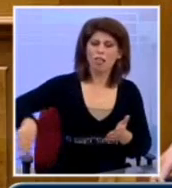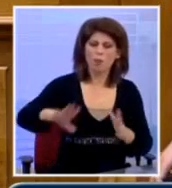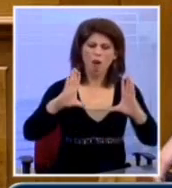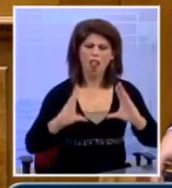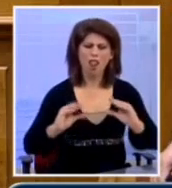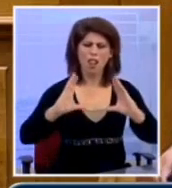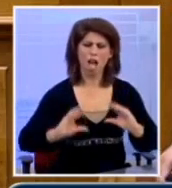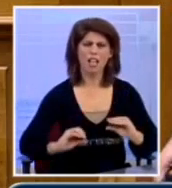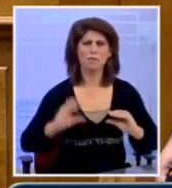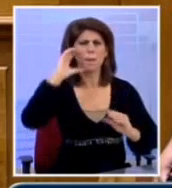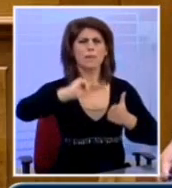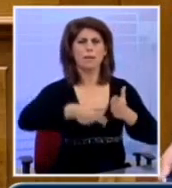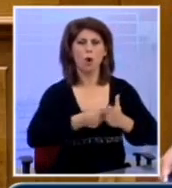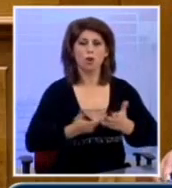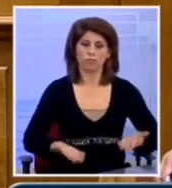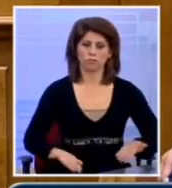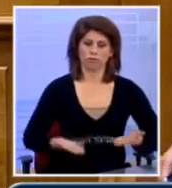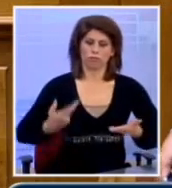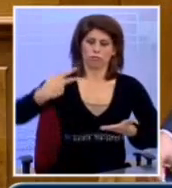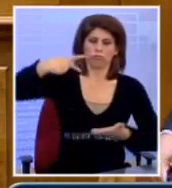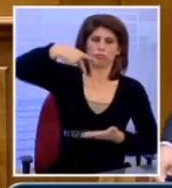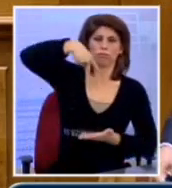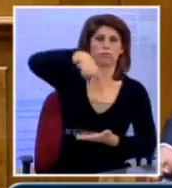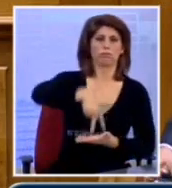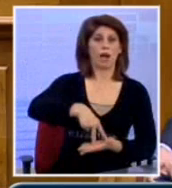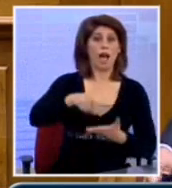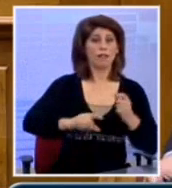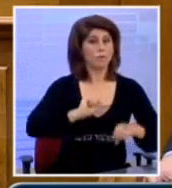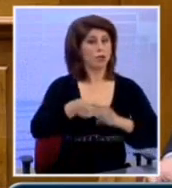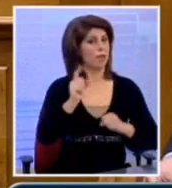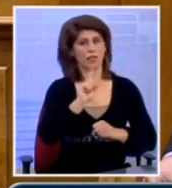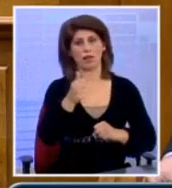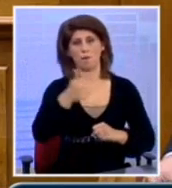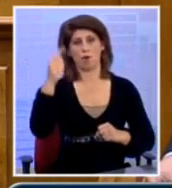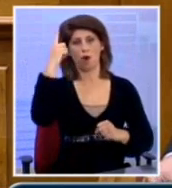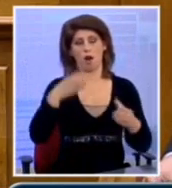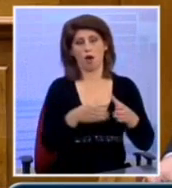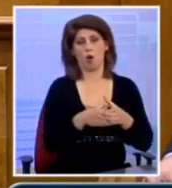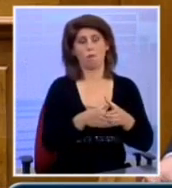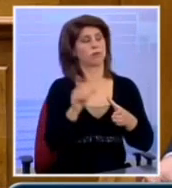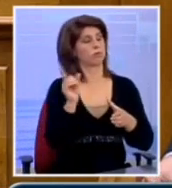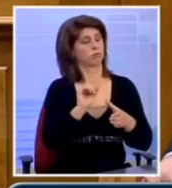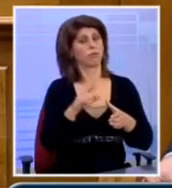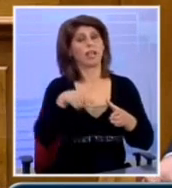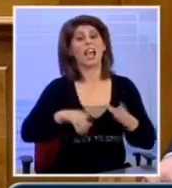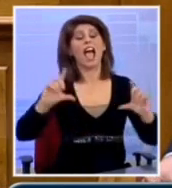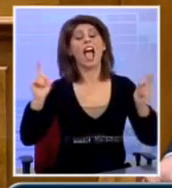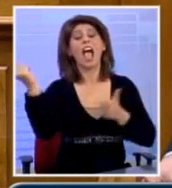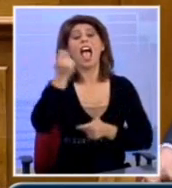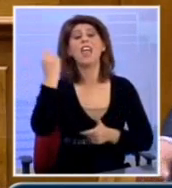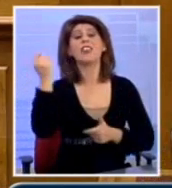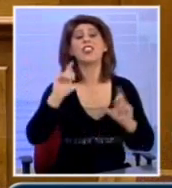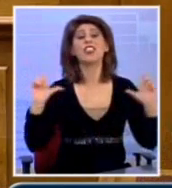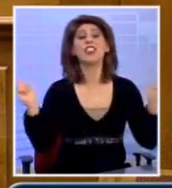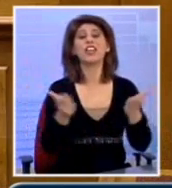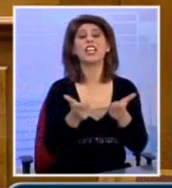των μνημονίων. Μια προσπάθεια που δεν αναλογεί μόνο σε μια παράταξη, μόνο σε ένα κόμμα. Είναι εθνική